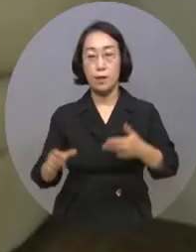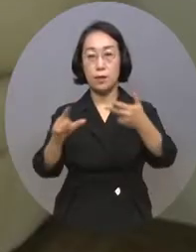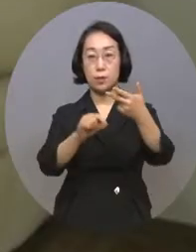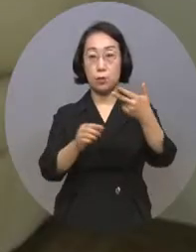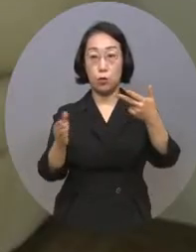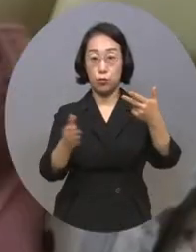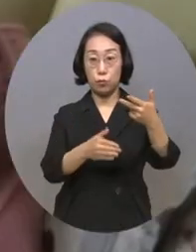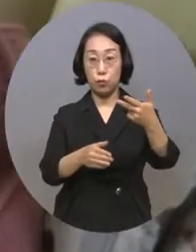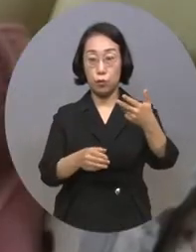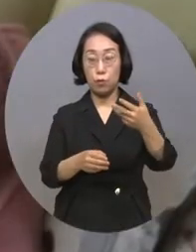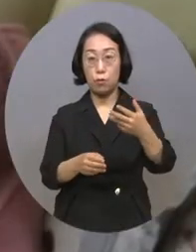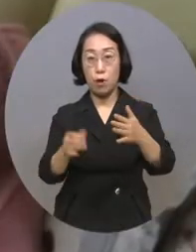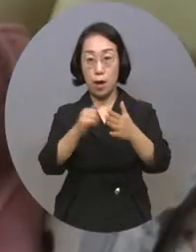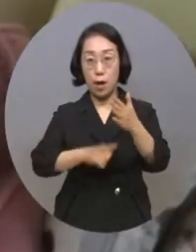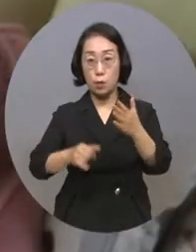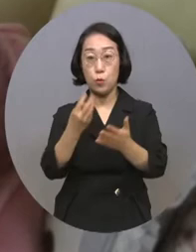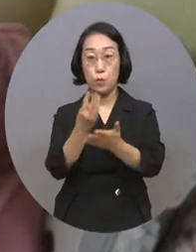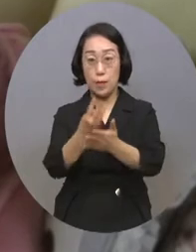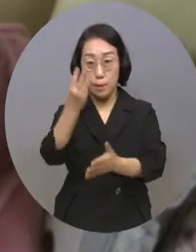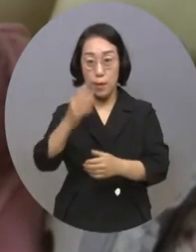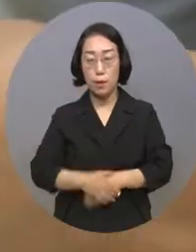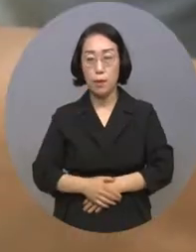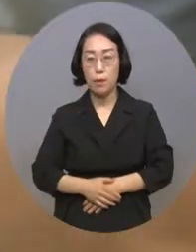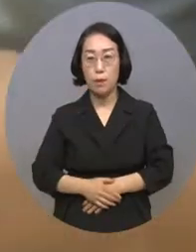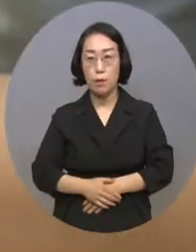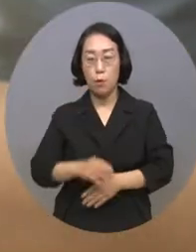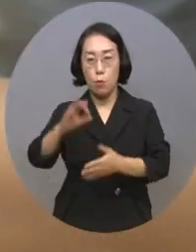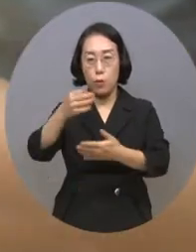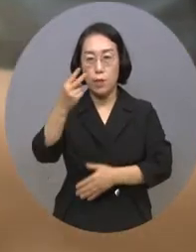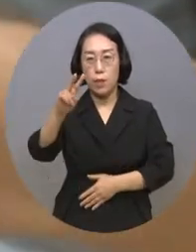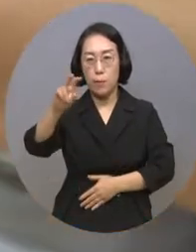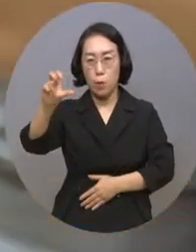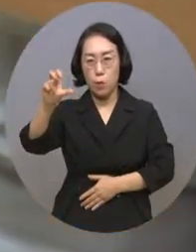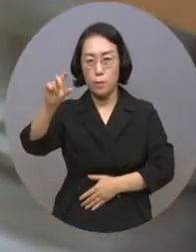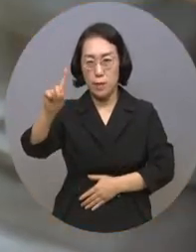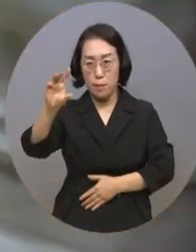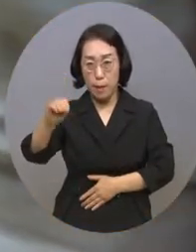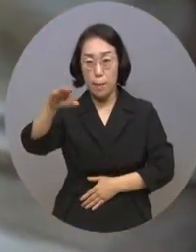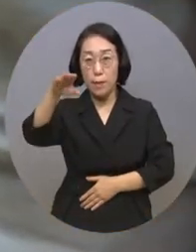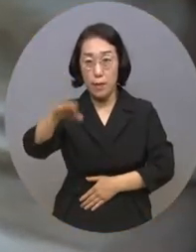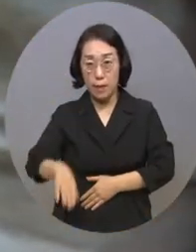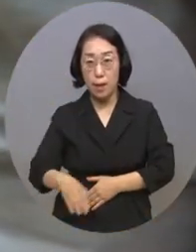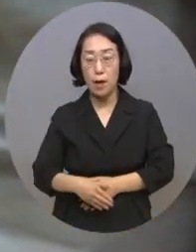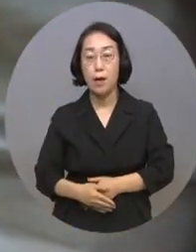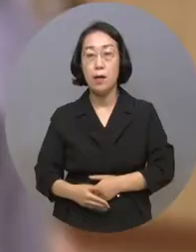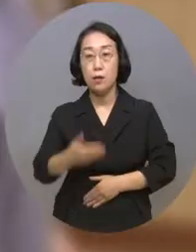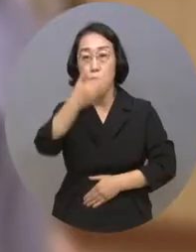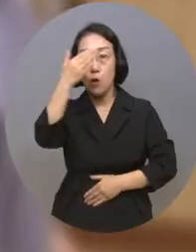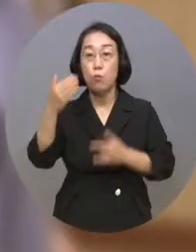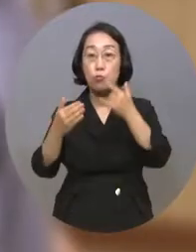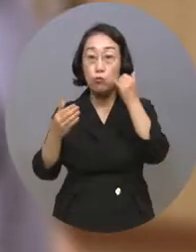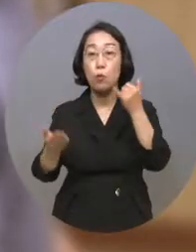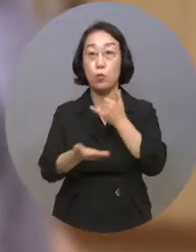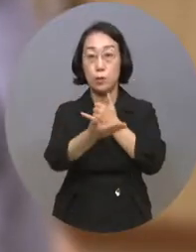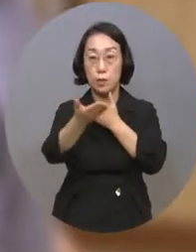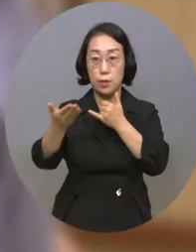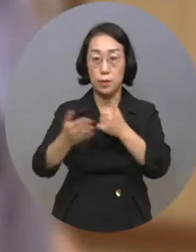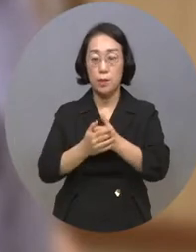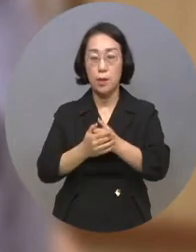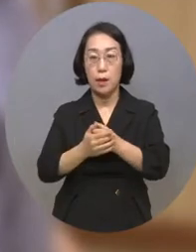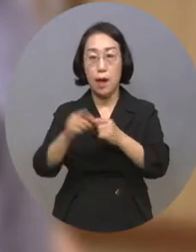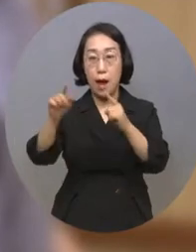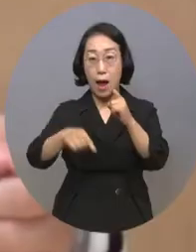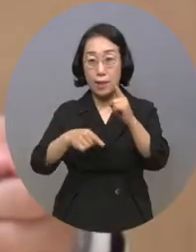7월부터 3인 가구 기준 월 소득 251만 6천원 이하인 청소년 부모가구는 자녀 1인당 월